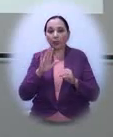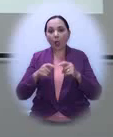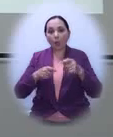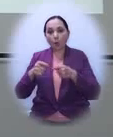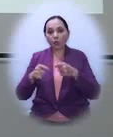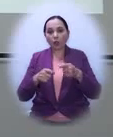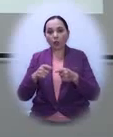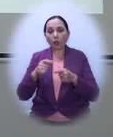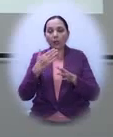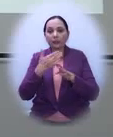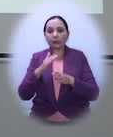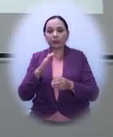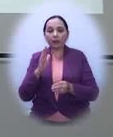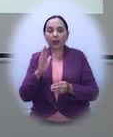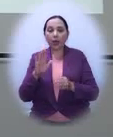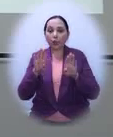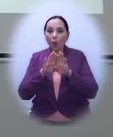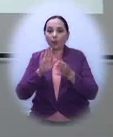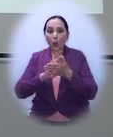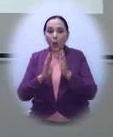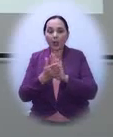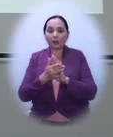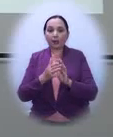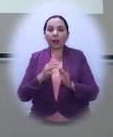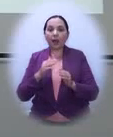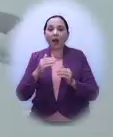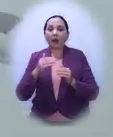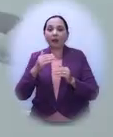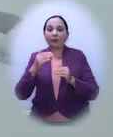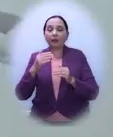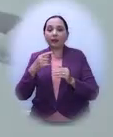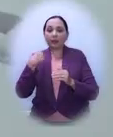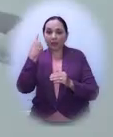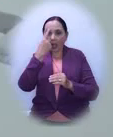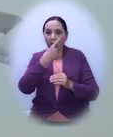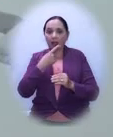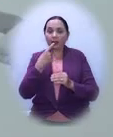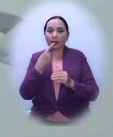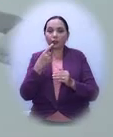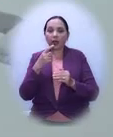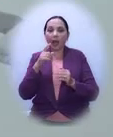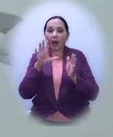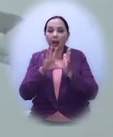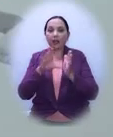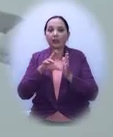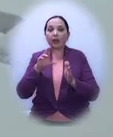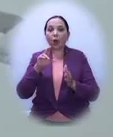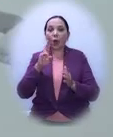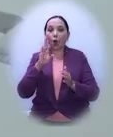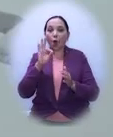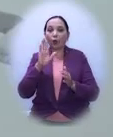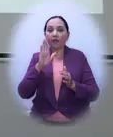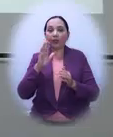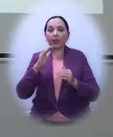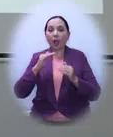boshqaruv qismi yopiq holatda tashqi elektr konvektorlar polga va devorga